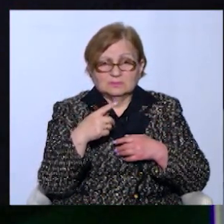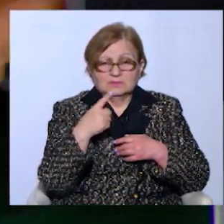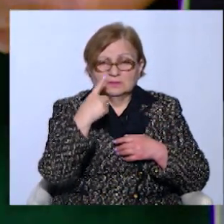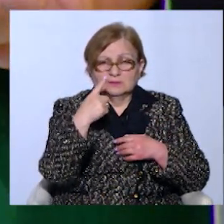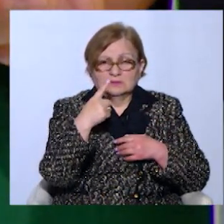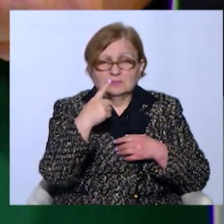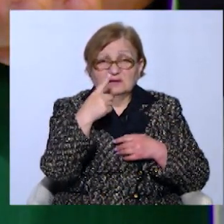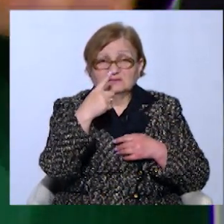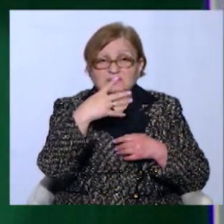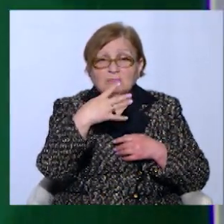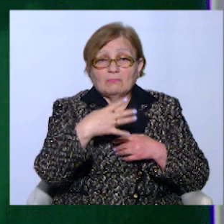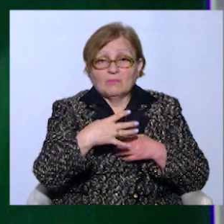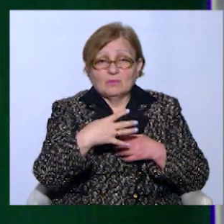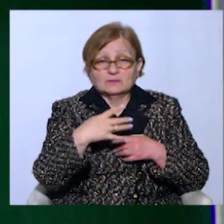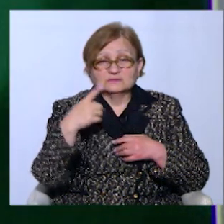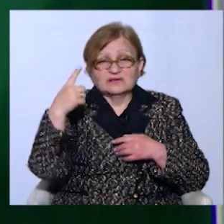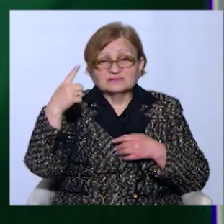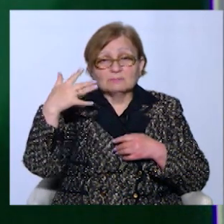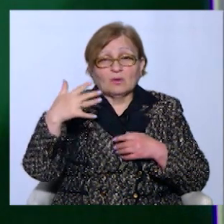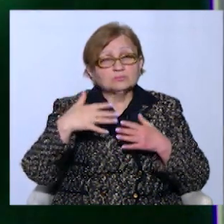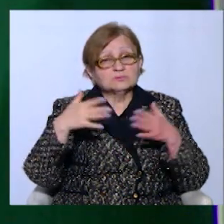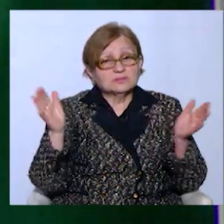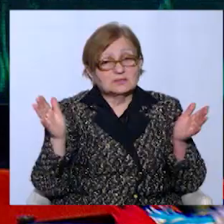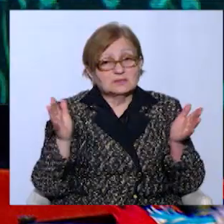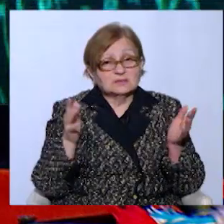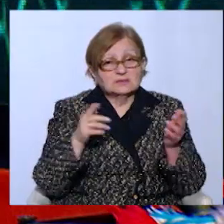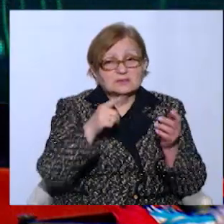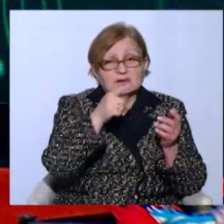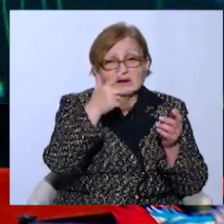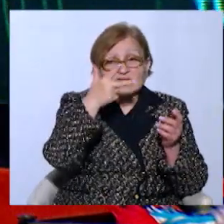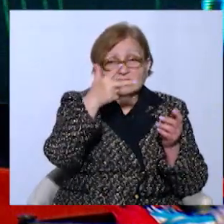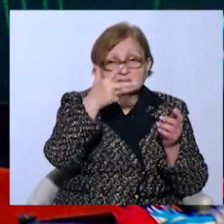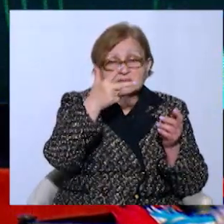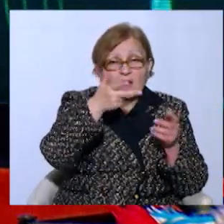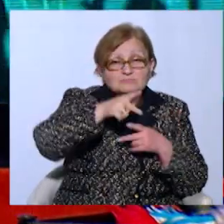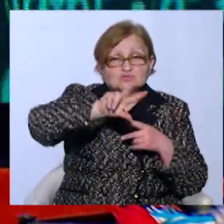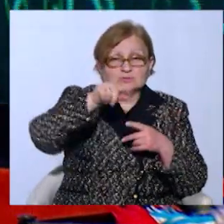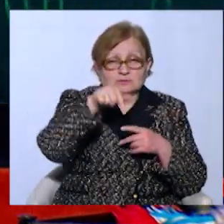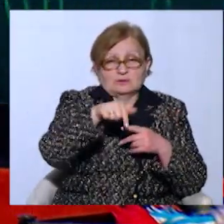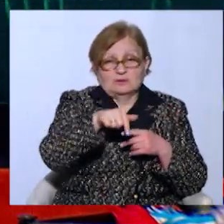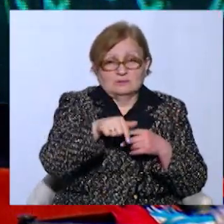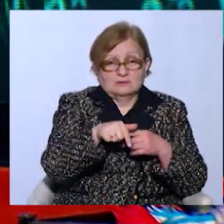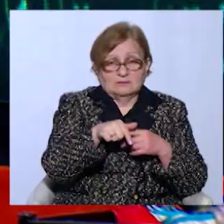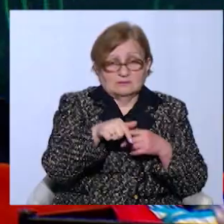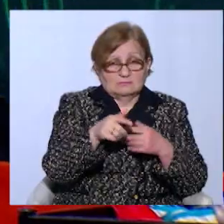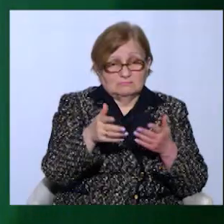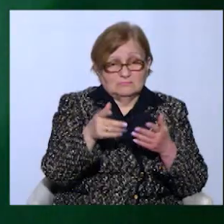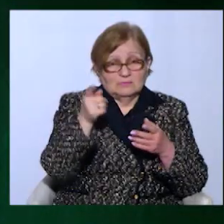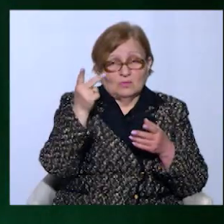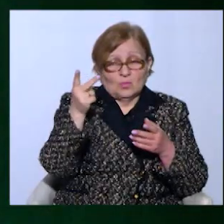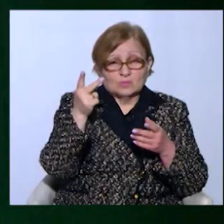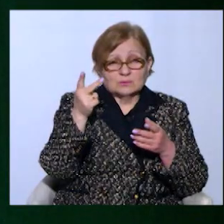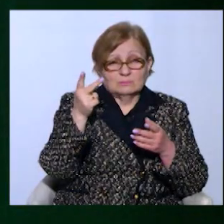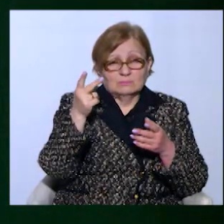1/4 მეტია 1/5-ზე. და აქ კიდე 3-ჯერ არის აღებული 1/4. აქ